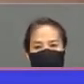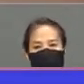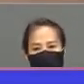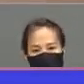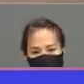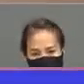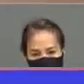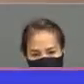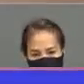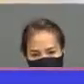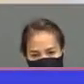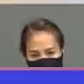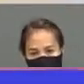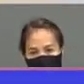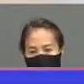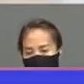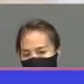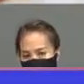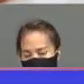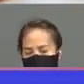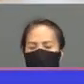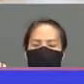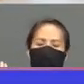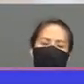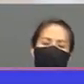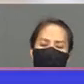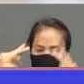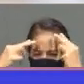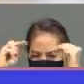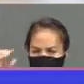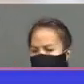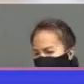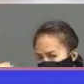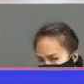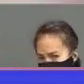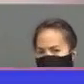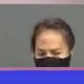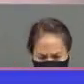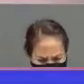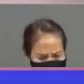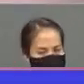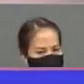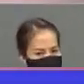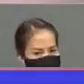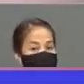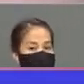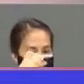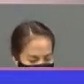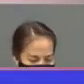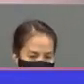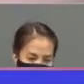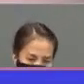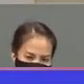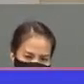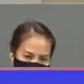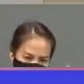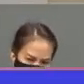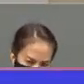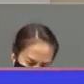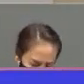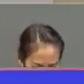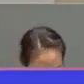995ล้านบาทด้วยความคืบหน้านะคะตั้ง 3กิจกรรมนี้นะคะก็ประกอบไปด้วยงานด้านการพัฒนาศักยภาพ